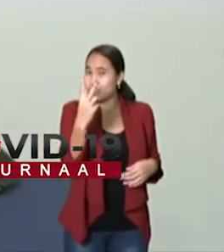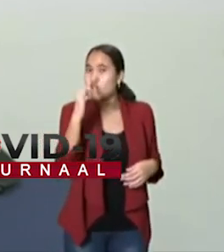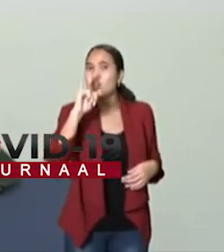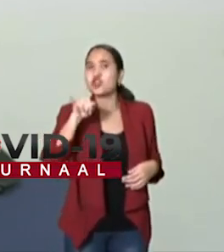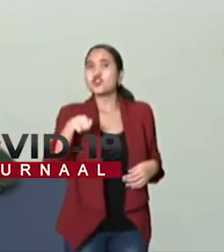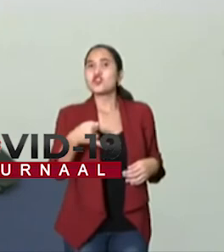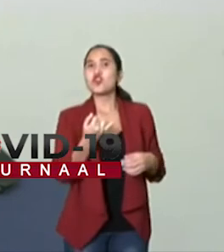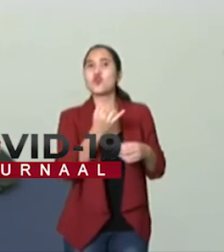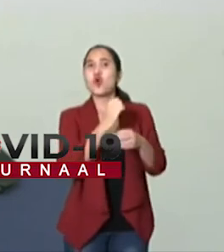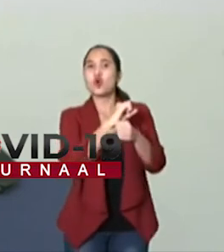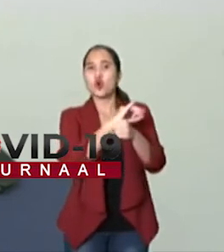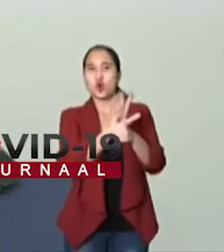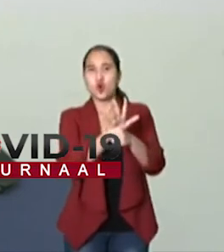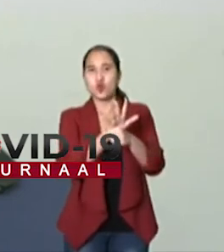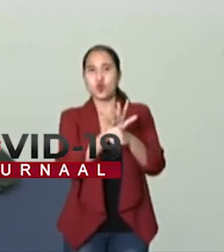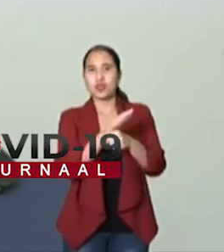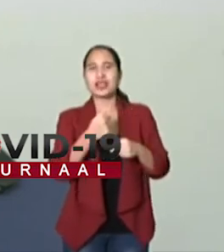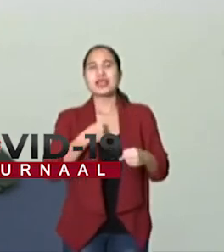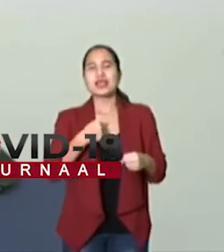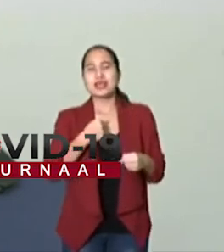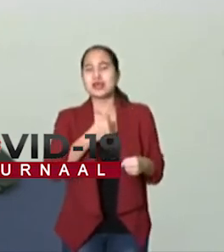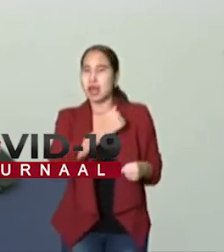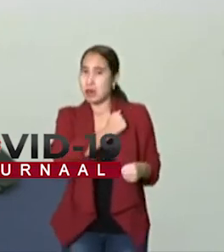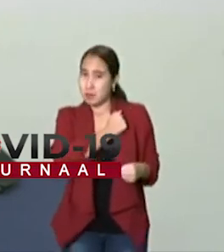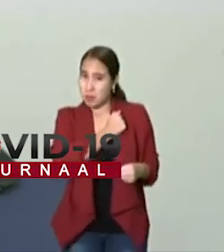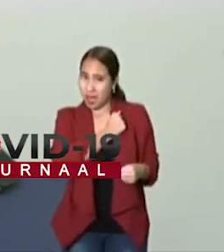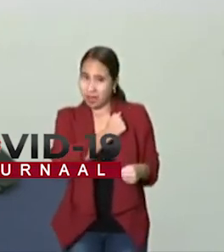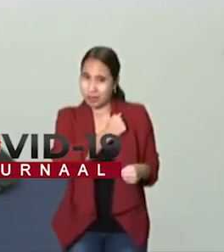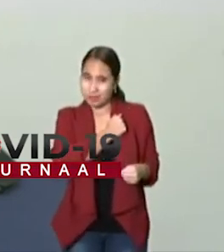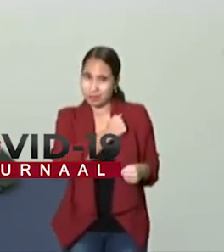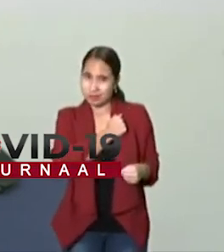daarna hou ik mijn hart vast. En ik heb al uitgelegd waarom.